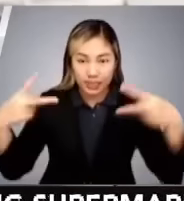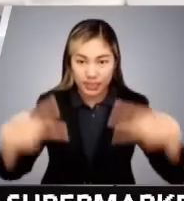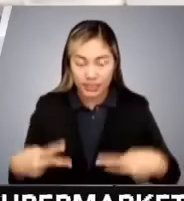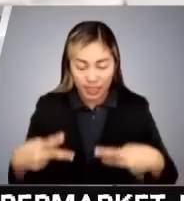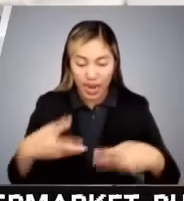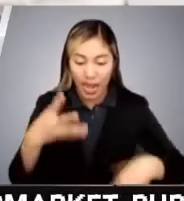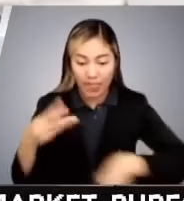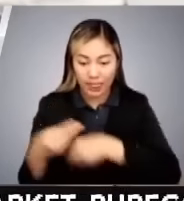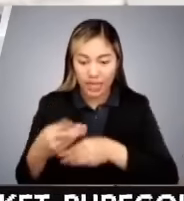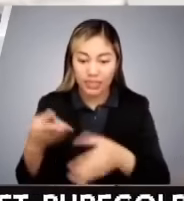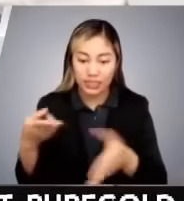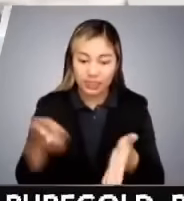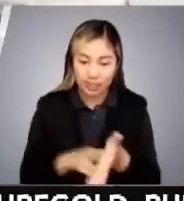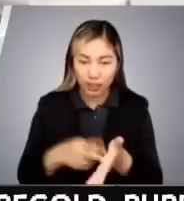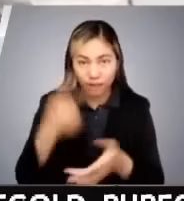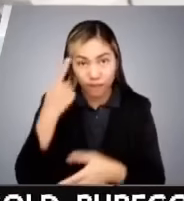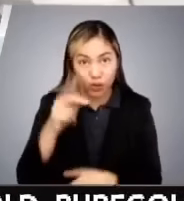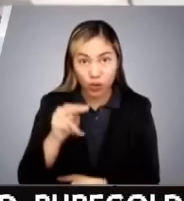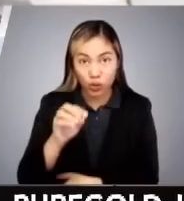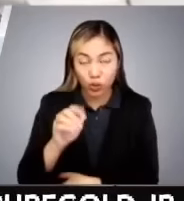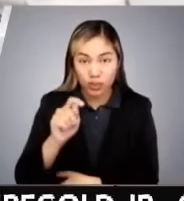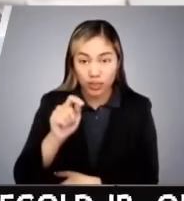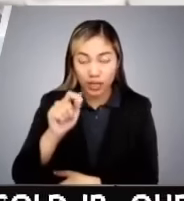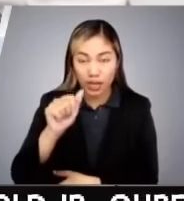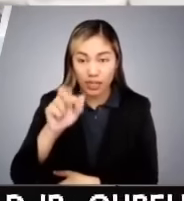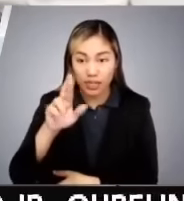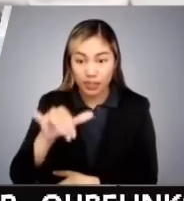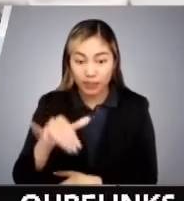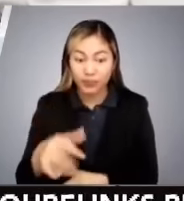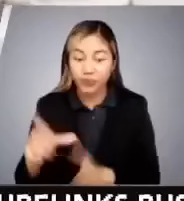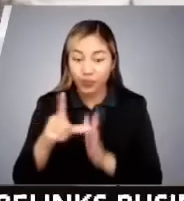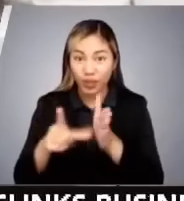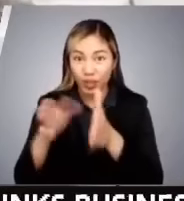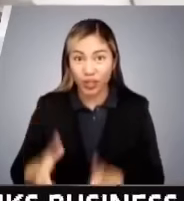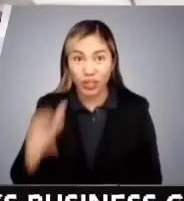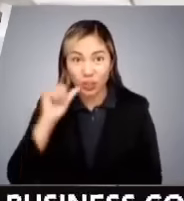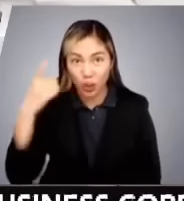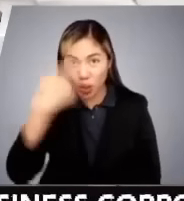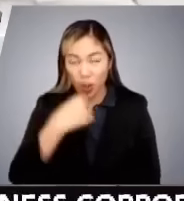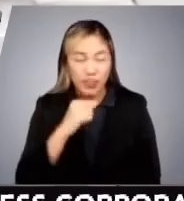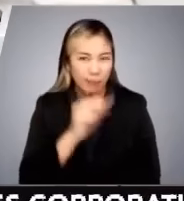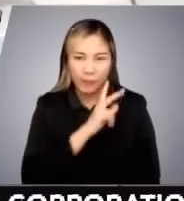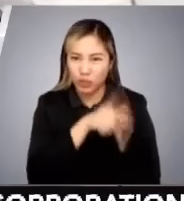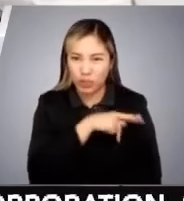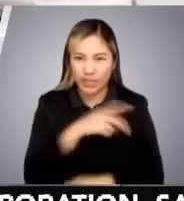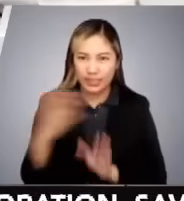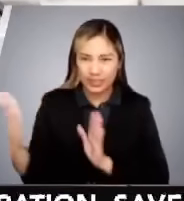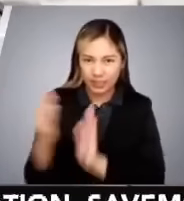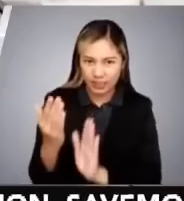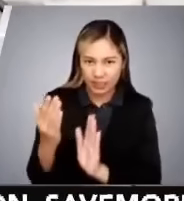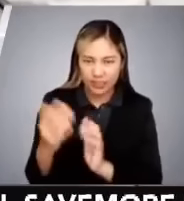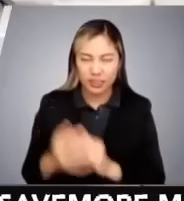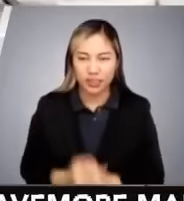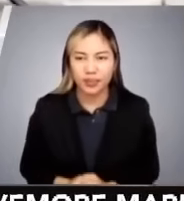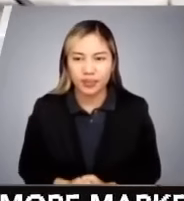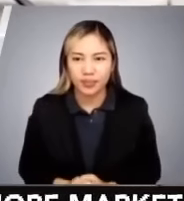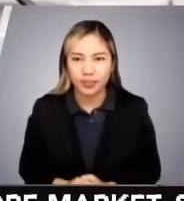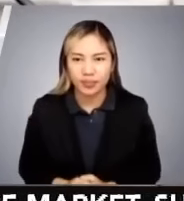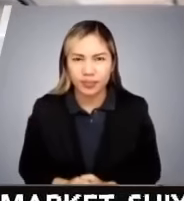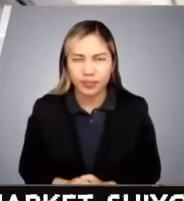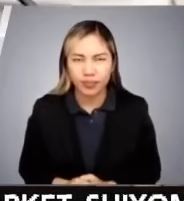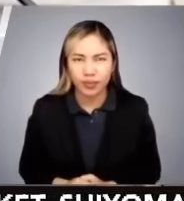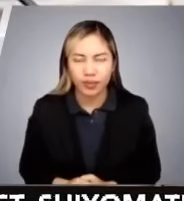ipanotaryo. Sabi ng abogado ni Go, hindi nila personal na nakaharap si Alice nung panahong inihahanda nila ang counter affidavit. Sabi raw kasi